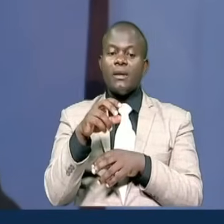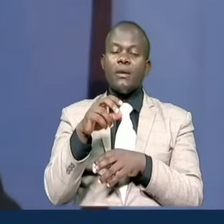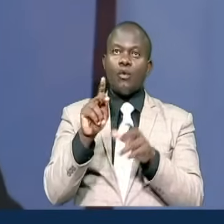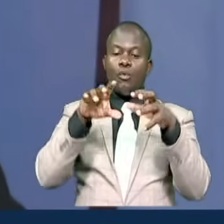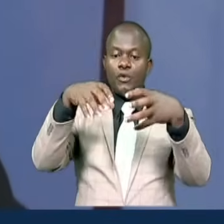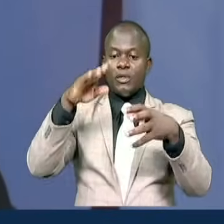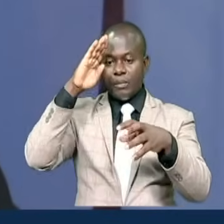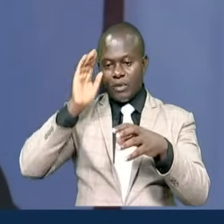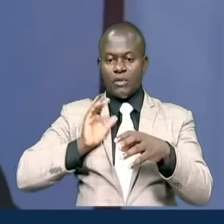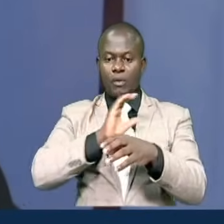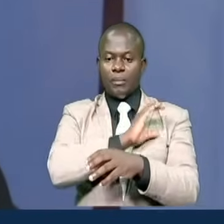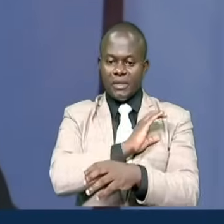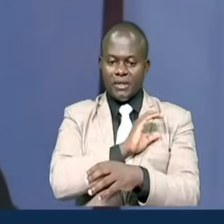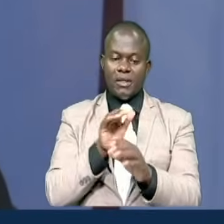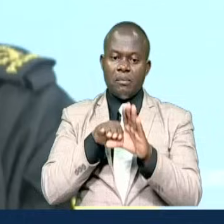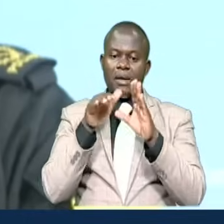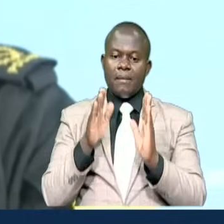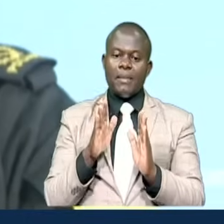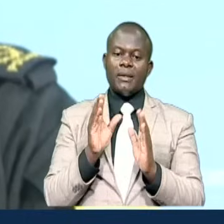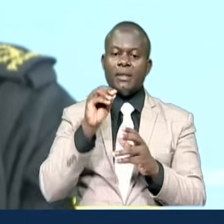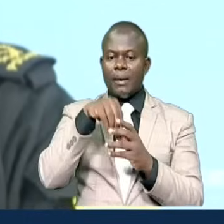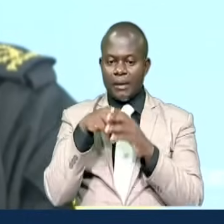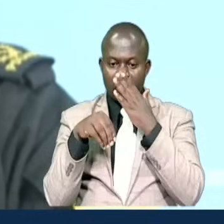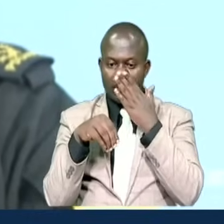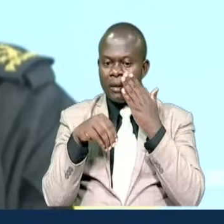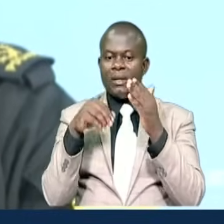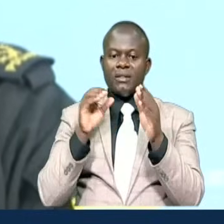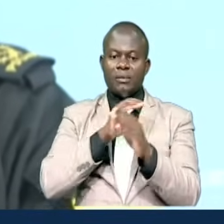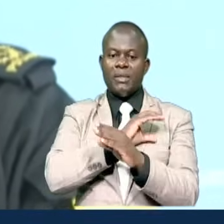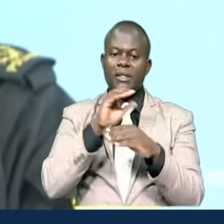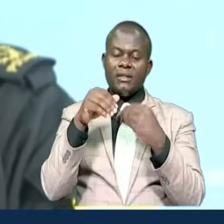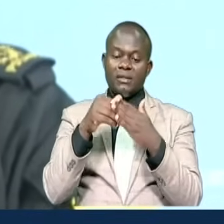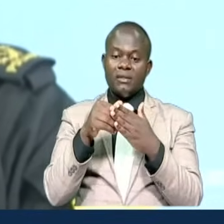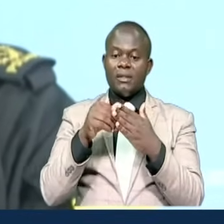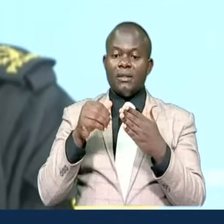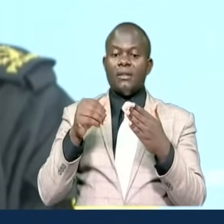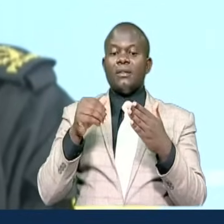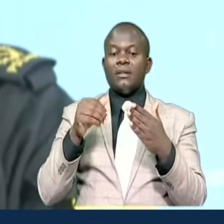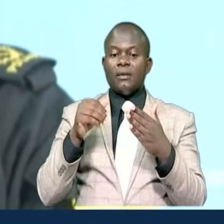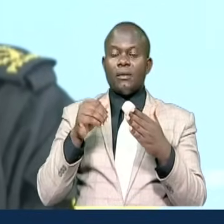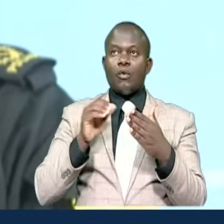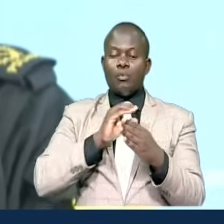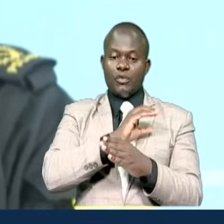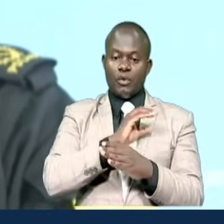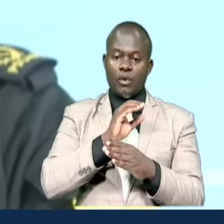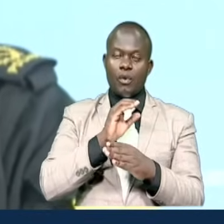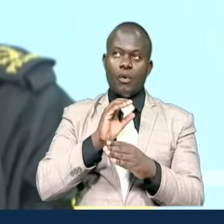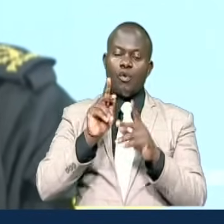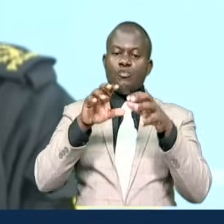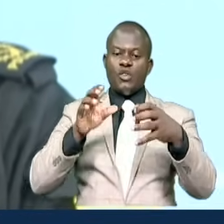policing committees members, yabagize za komite za community policing n'urwego rwa